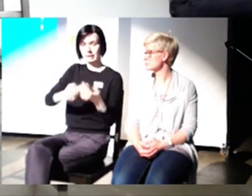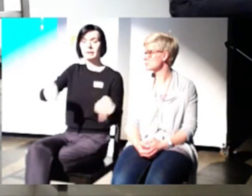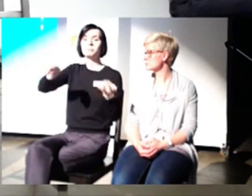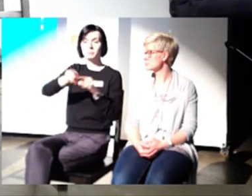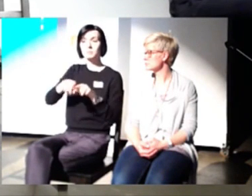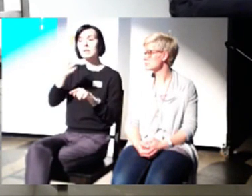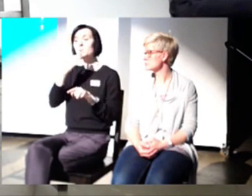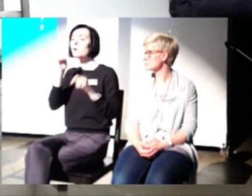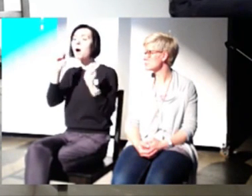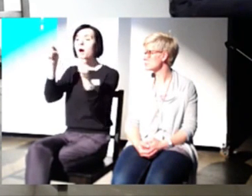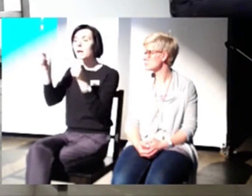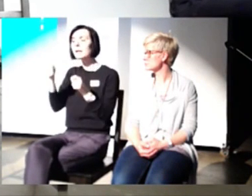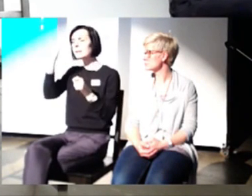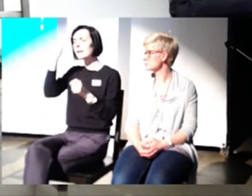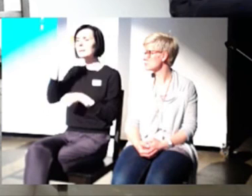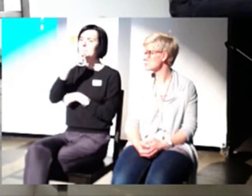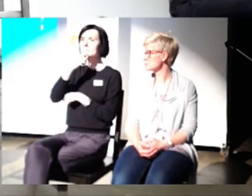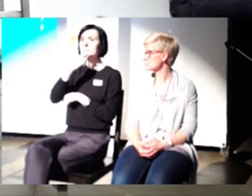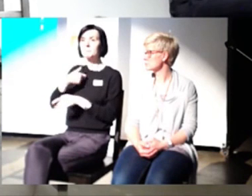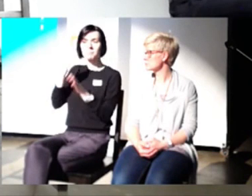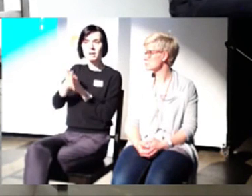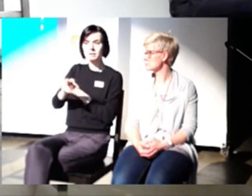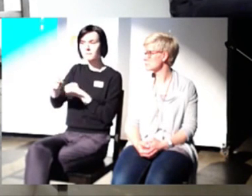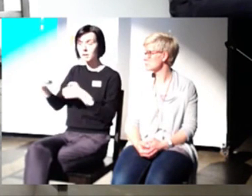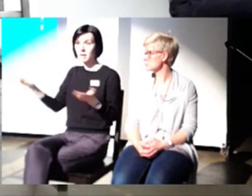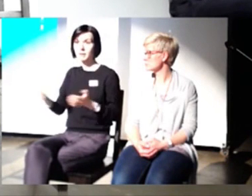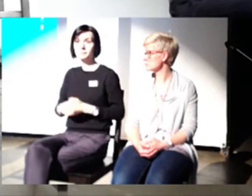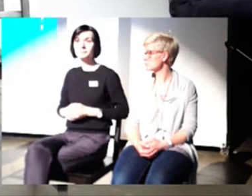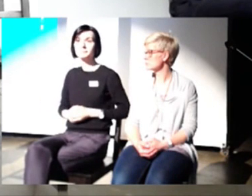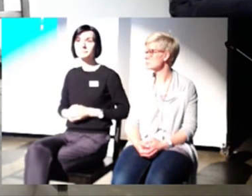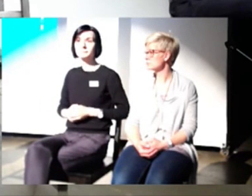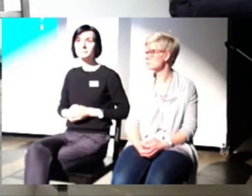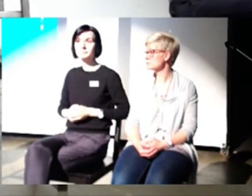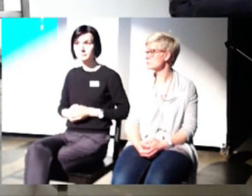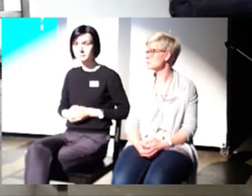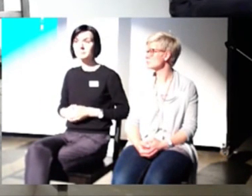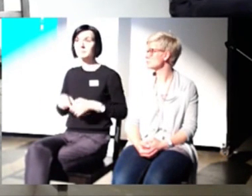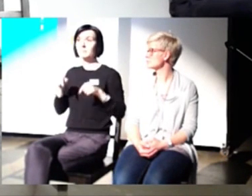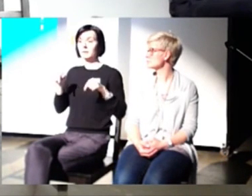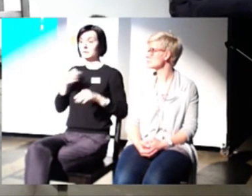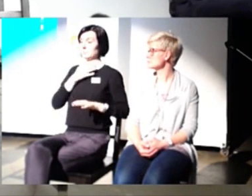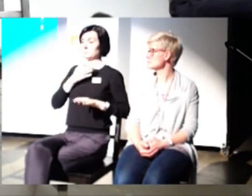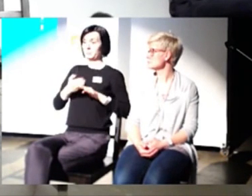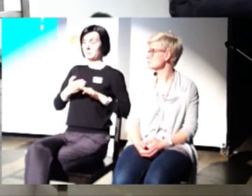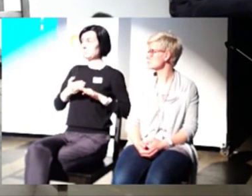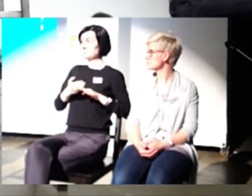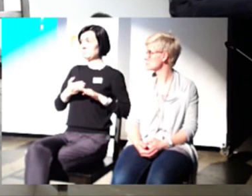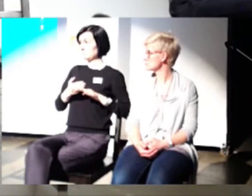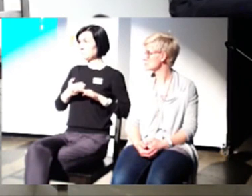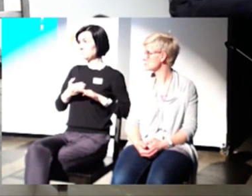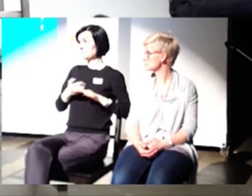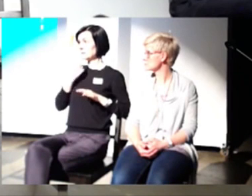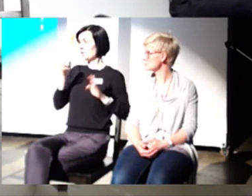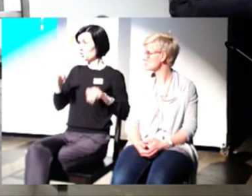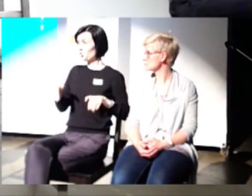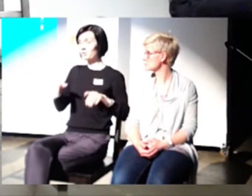se, joka katsoo, että kiinnostaa. Mutta niin kuin tässä on tullut esille, me ei ihan niin pilvin pimein vammaisia taiteentekijöitä ole, enkä mitkään